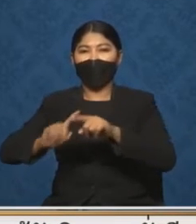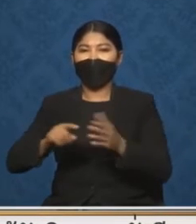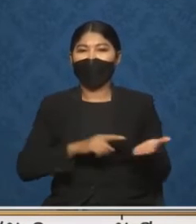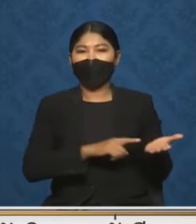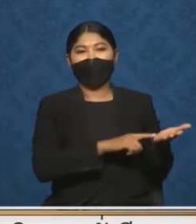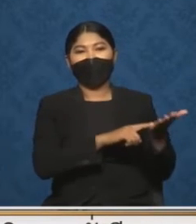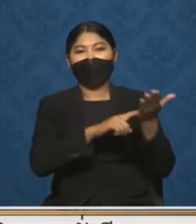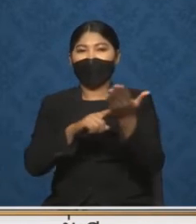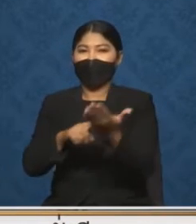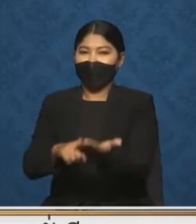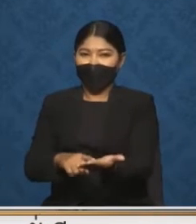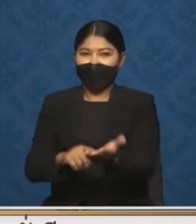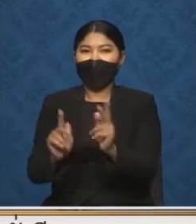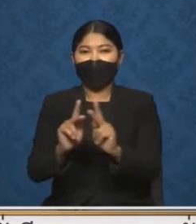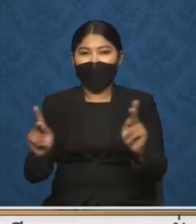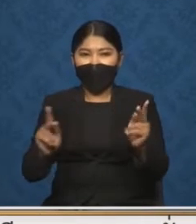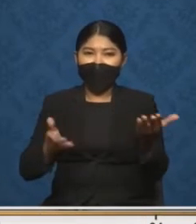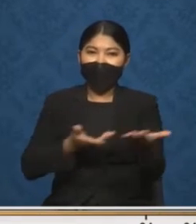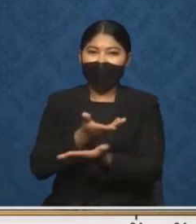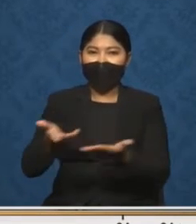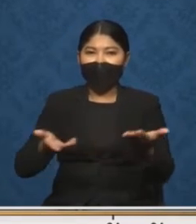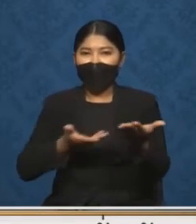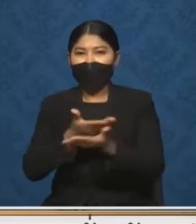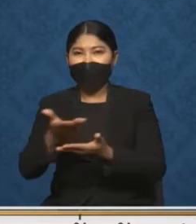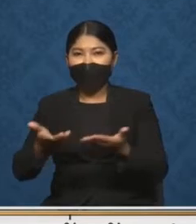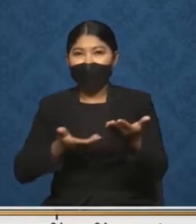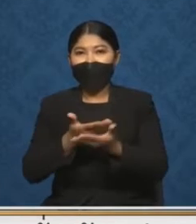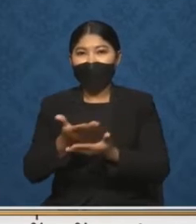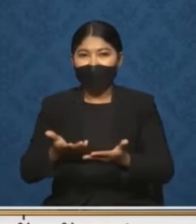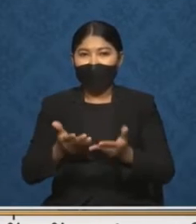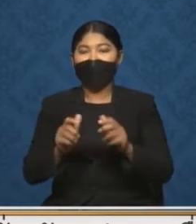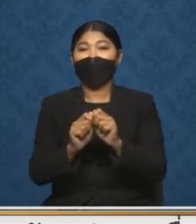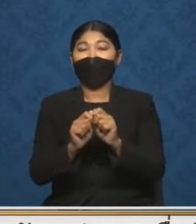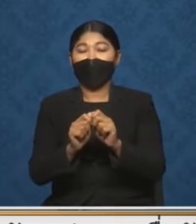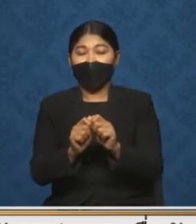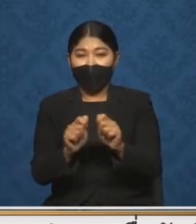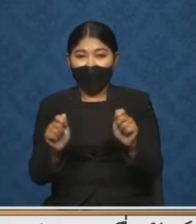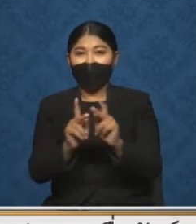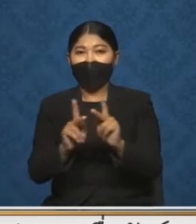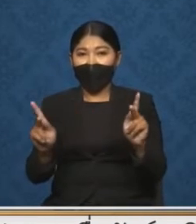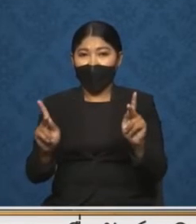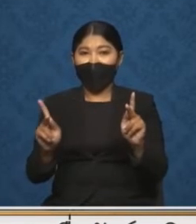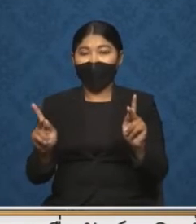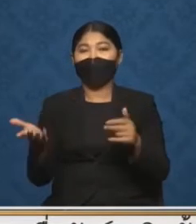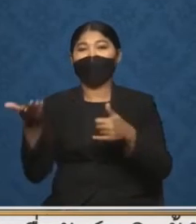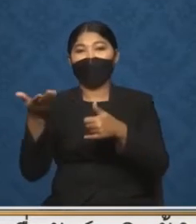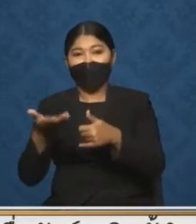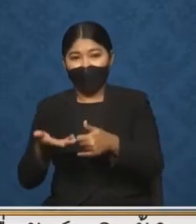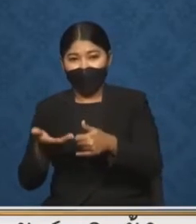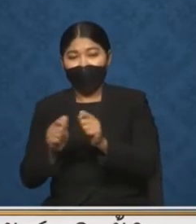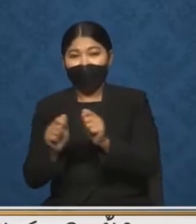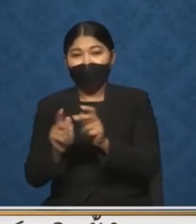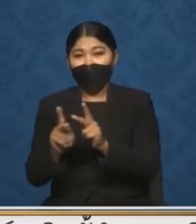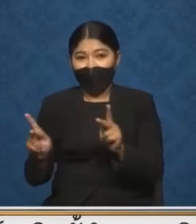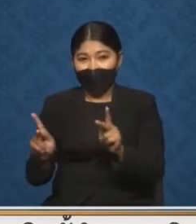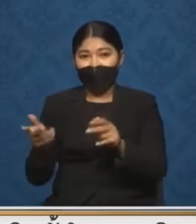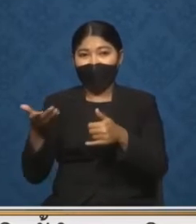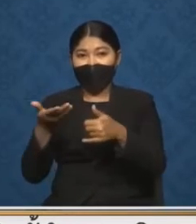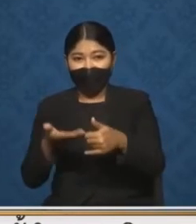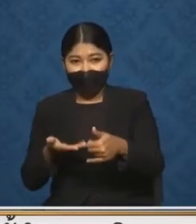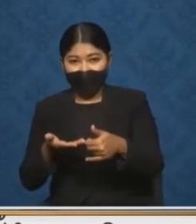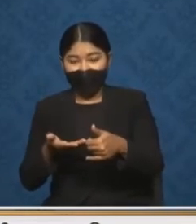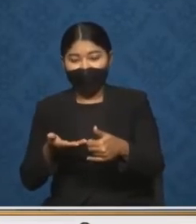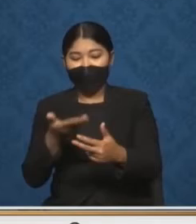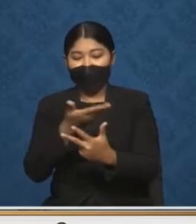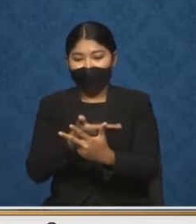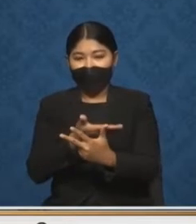มาในคณะกมฐิการแล้ไดดเนนการตั้งคณะอนุกรมฐิการึ่มท่านมาริษยขําลุรักภาท่น turbอก